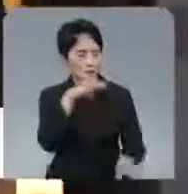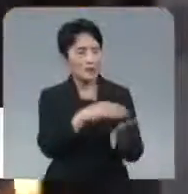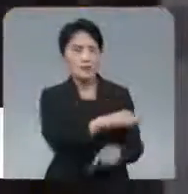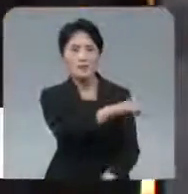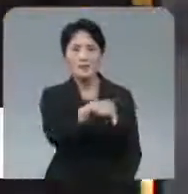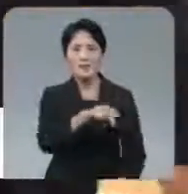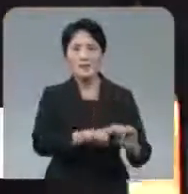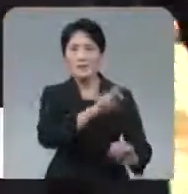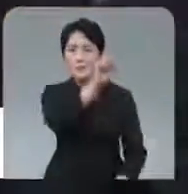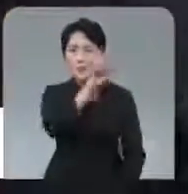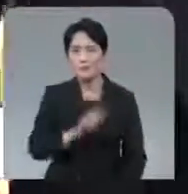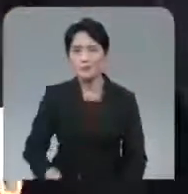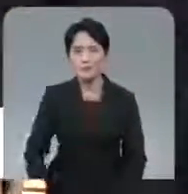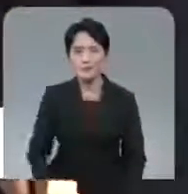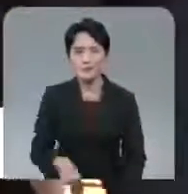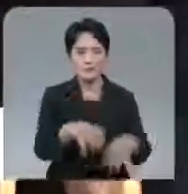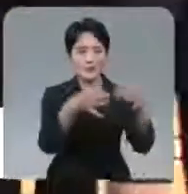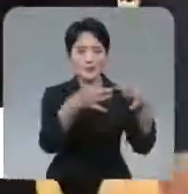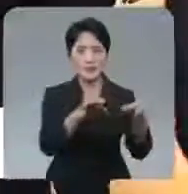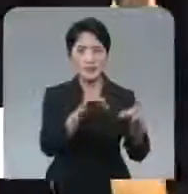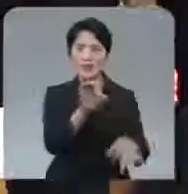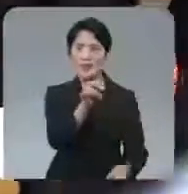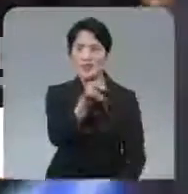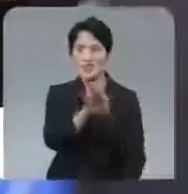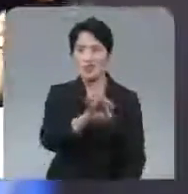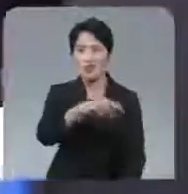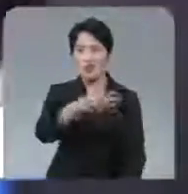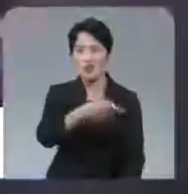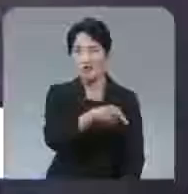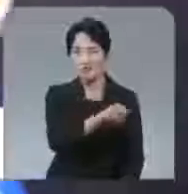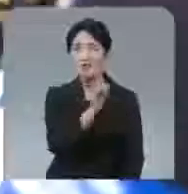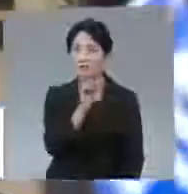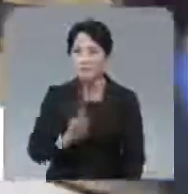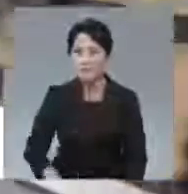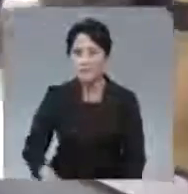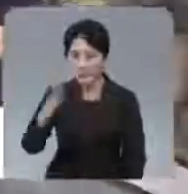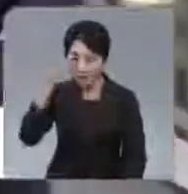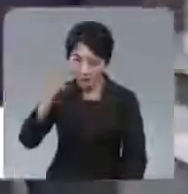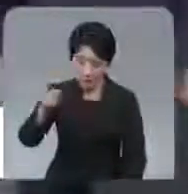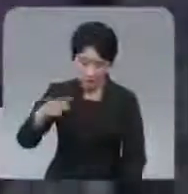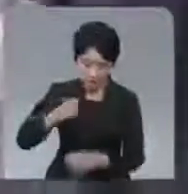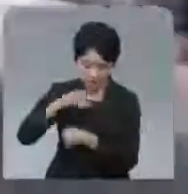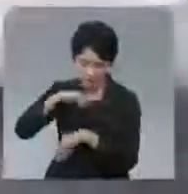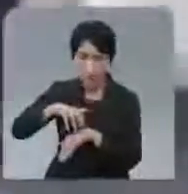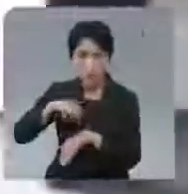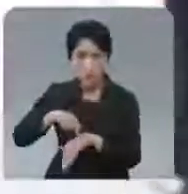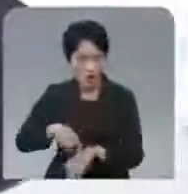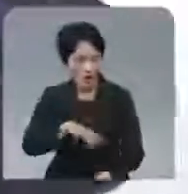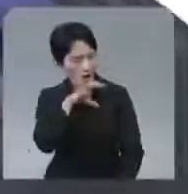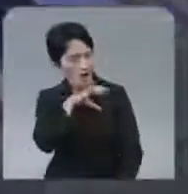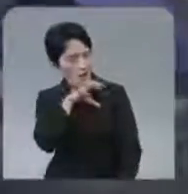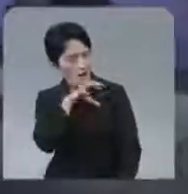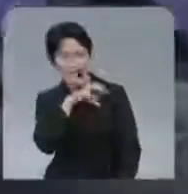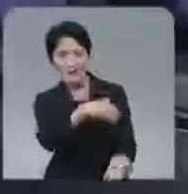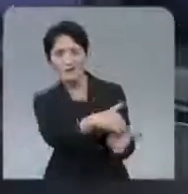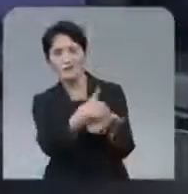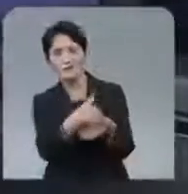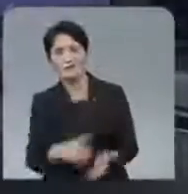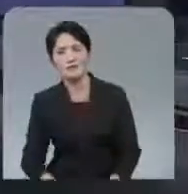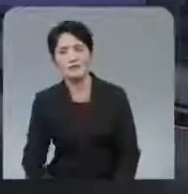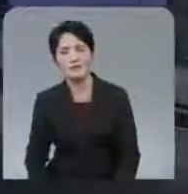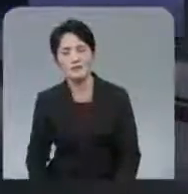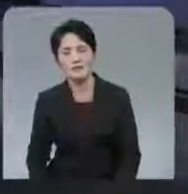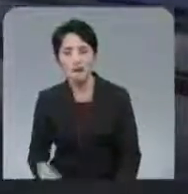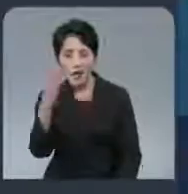la corée du nord continue de critiquer pour le deuxième jour consécutif les exercices militaires que sa voisine du sud